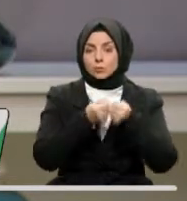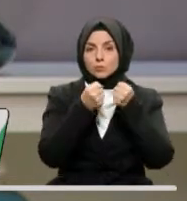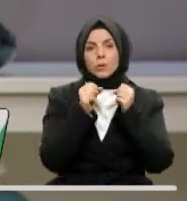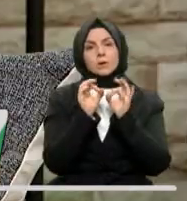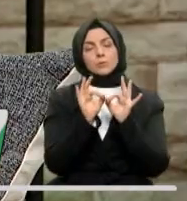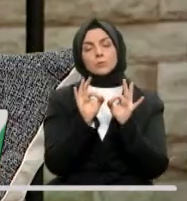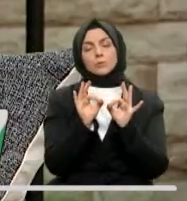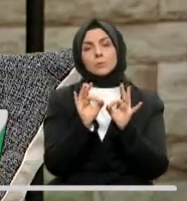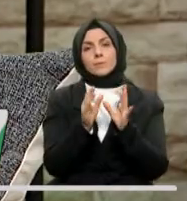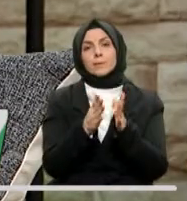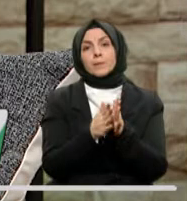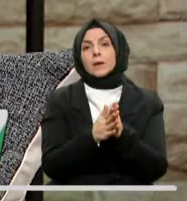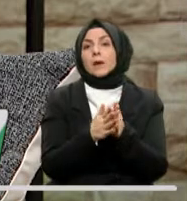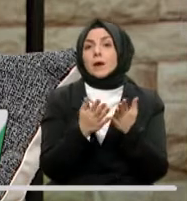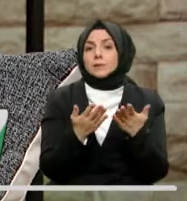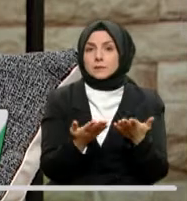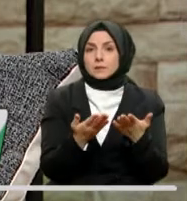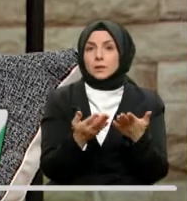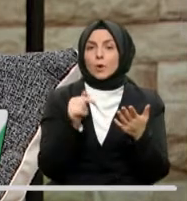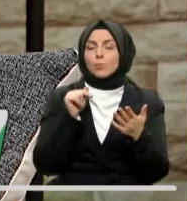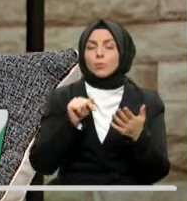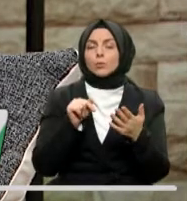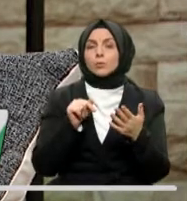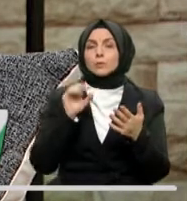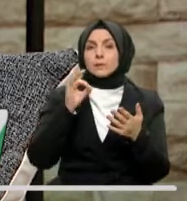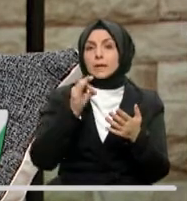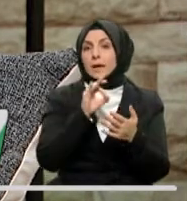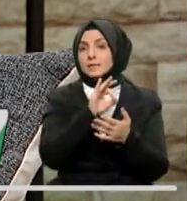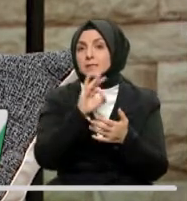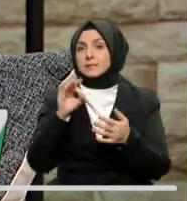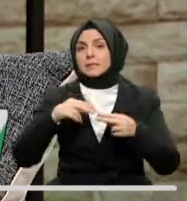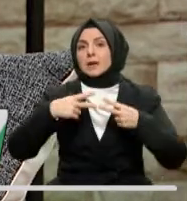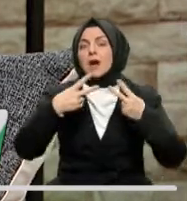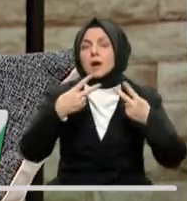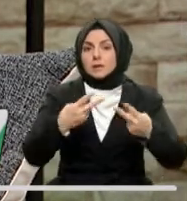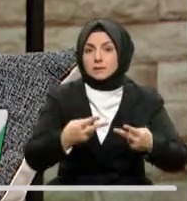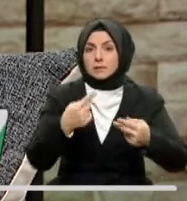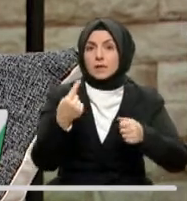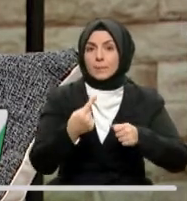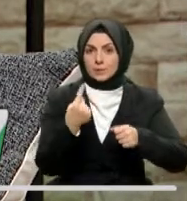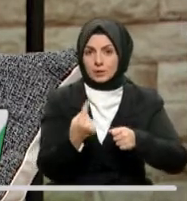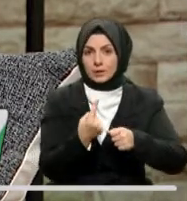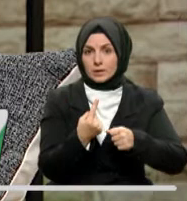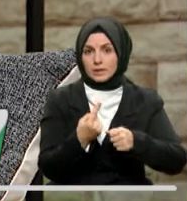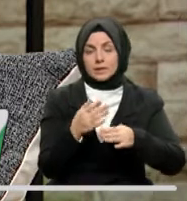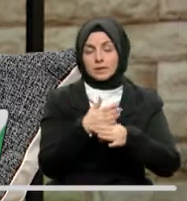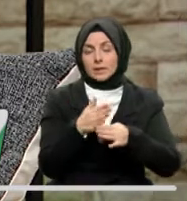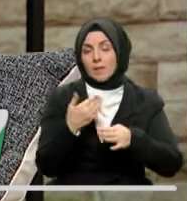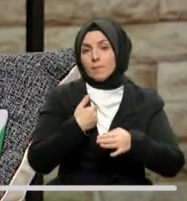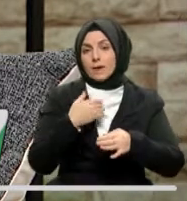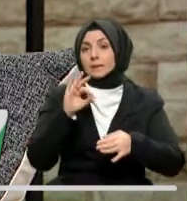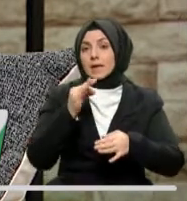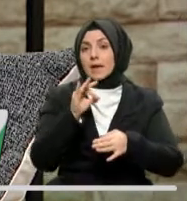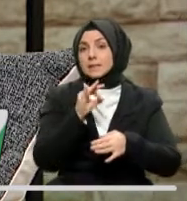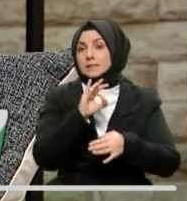kalıp sağlıktan Aslında aktarılan bir şey yani değersizlik algısı şimdi Neden ben de değersizlik algısı ortaya çıktı